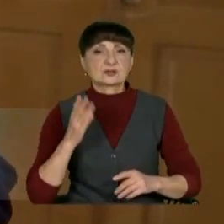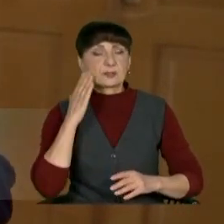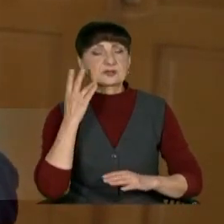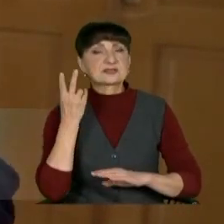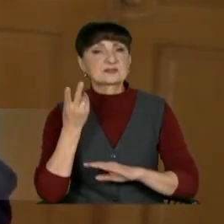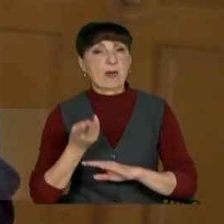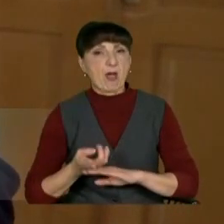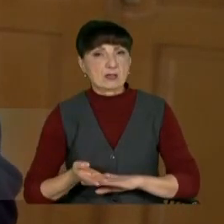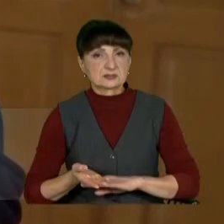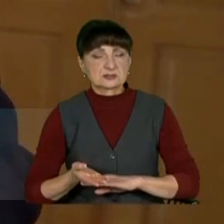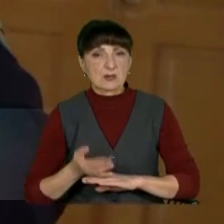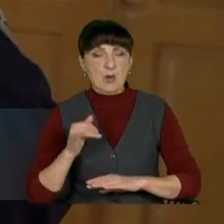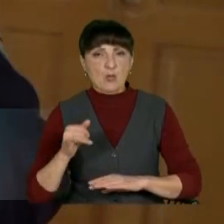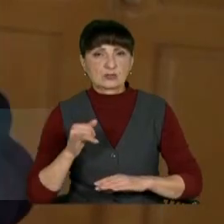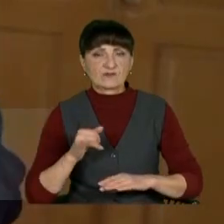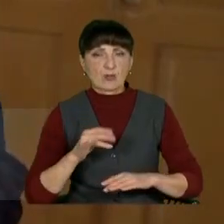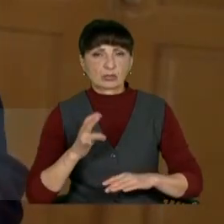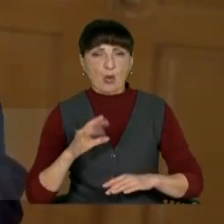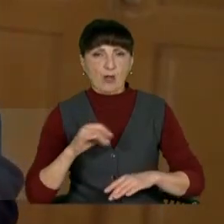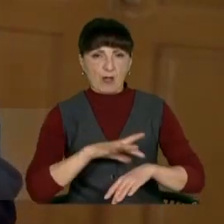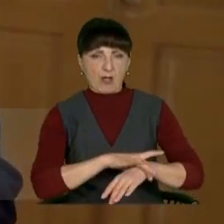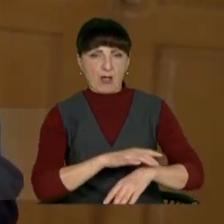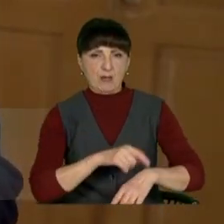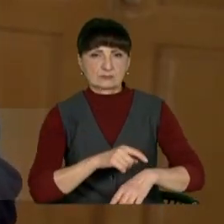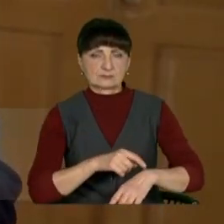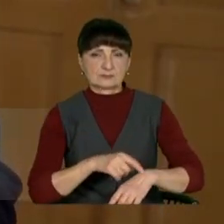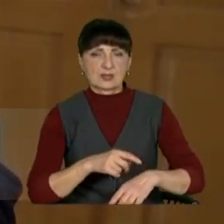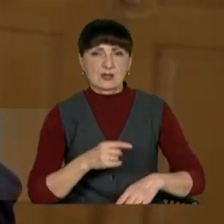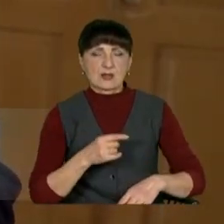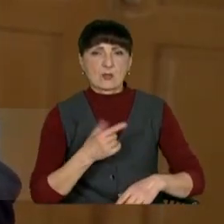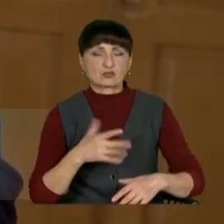спать, у него в период режима сна эти устройства разряжаются.